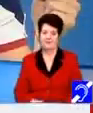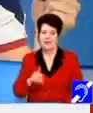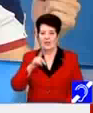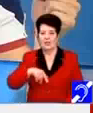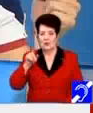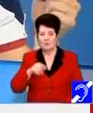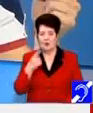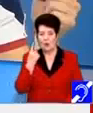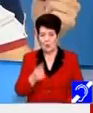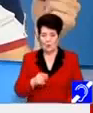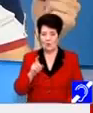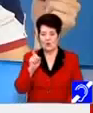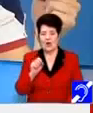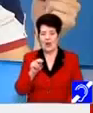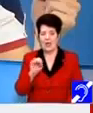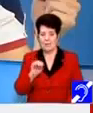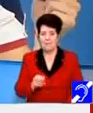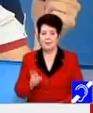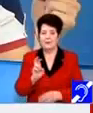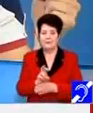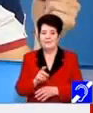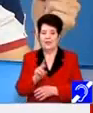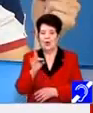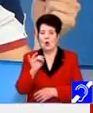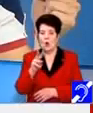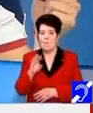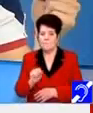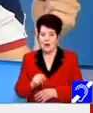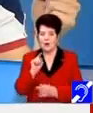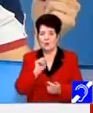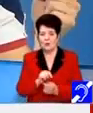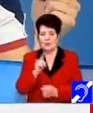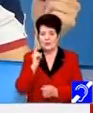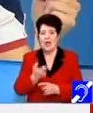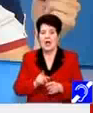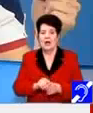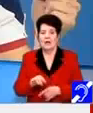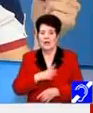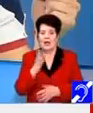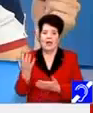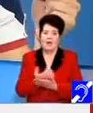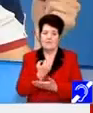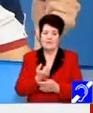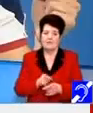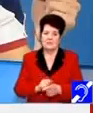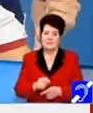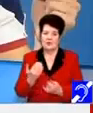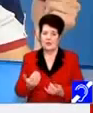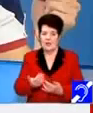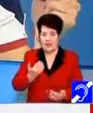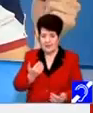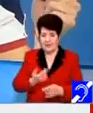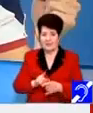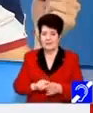Numărul 1 mondial, românca Simona Halep, a debutat la turneul de la Roma contra japoneze Naomi Osaka, pe care a învins-o detașat. Înaintea